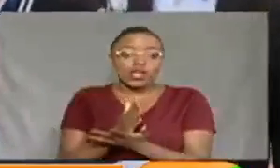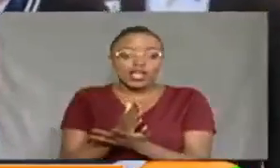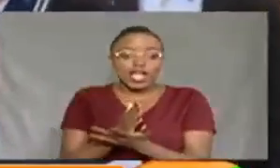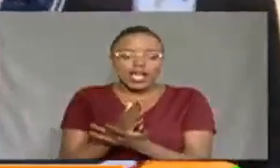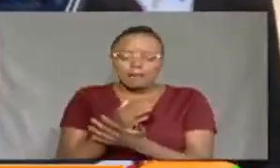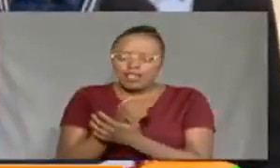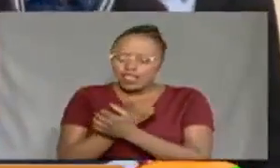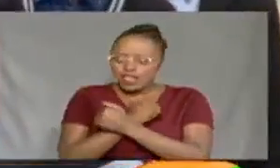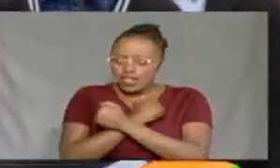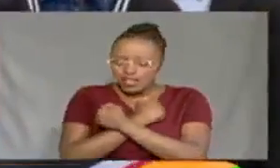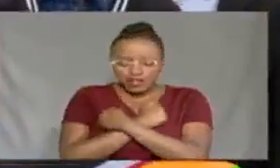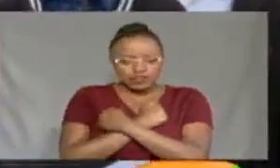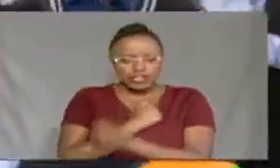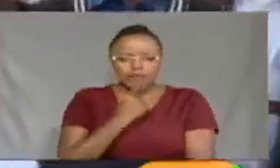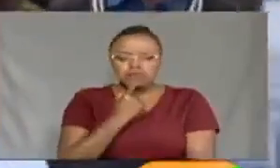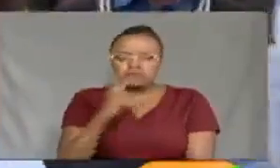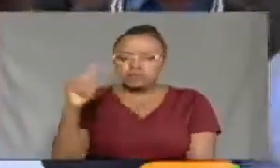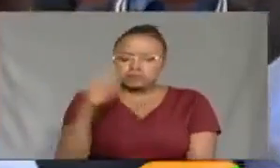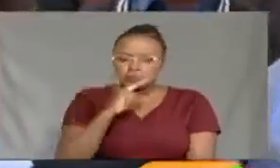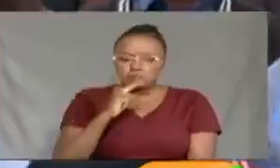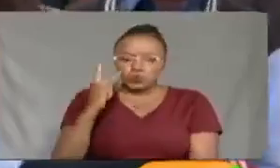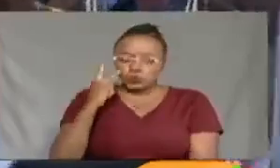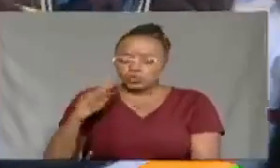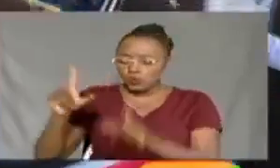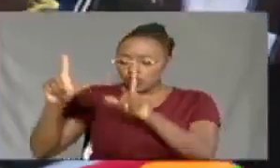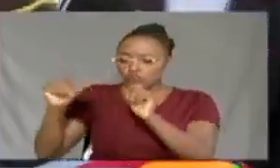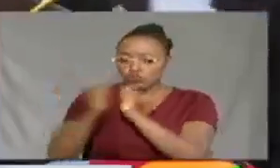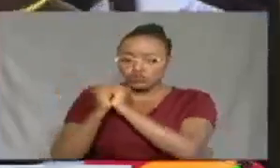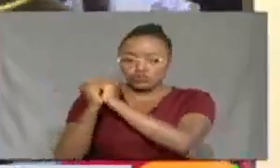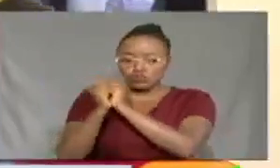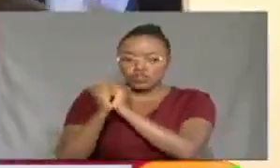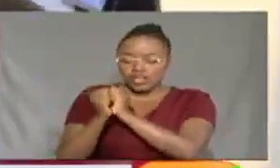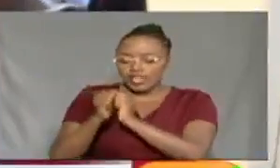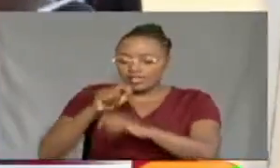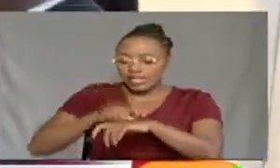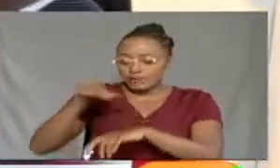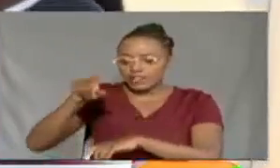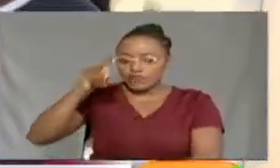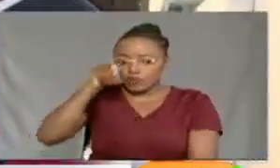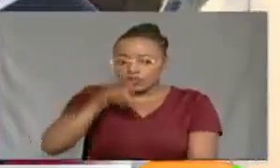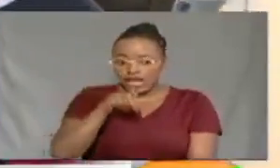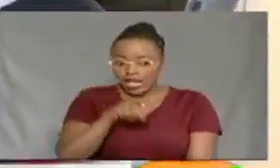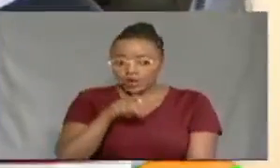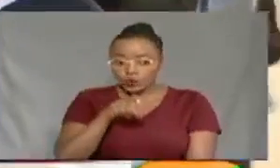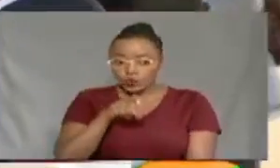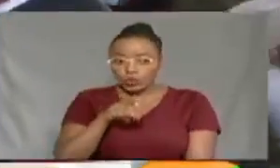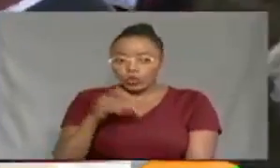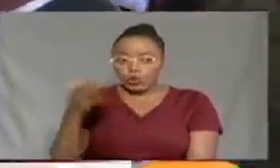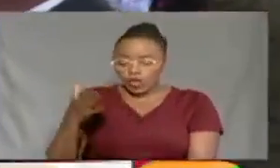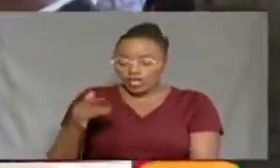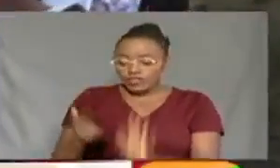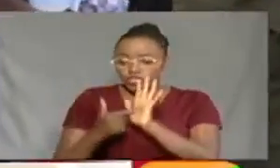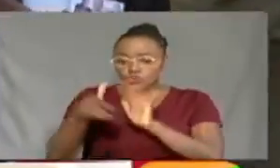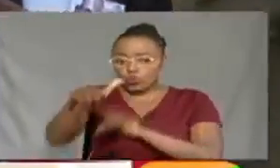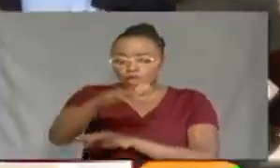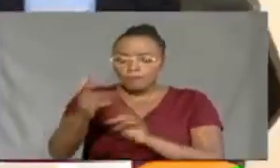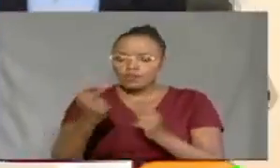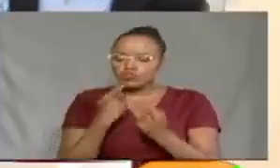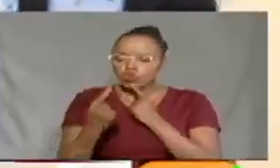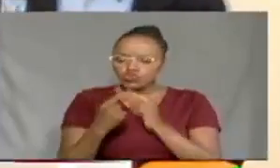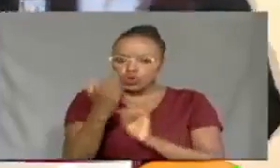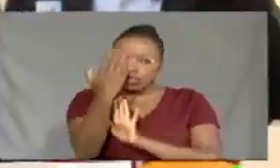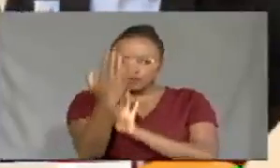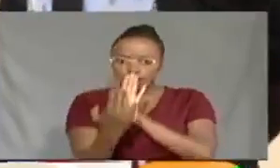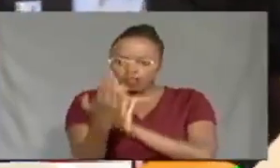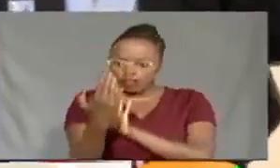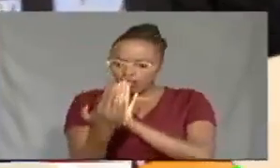Nilipenda huyu mzee zaidi. Hata unaona tulipigwa naye picha wakati wa KANU. Hapa tulikuwa showground. Niliongea naye one on